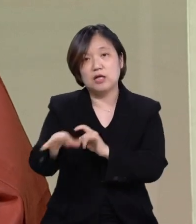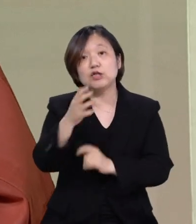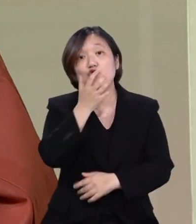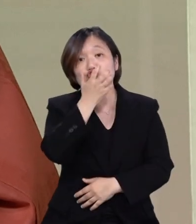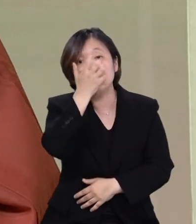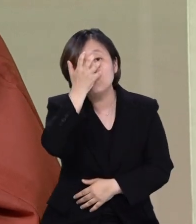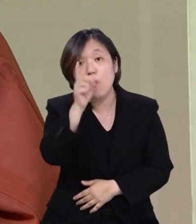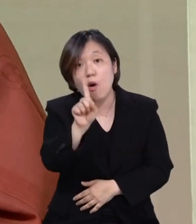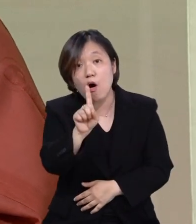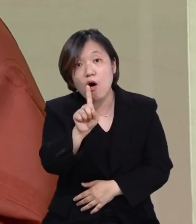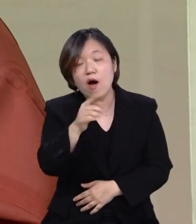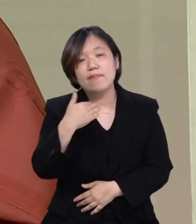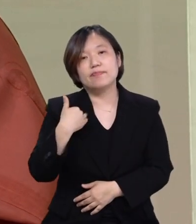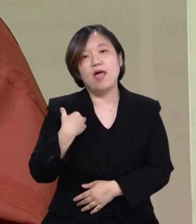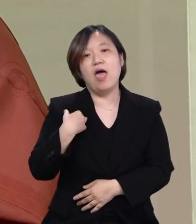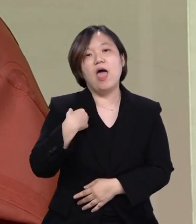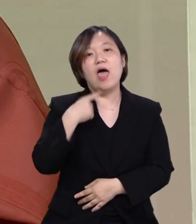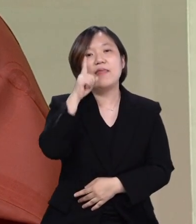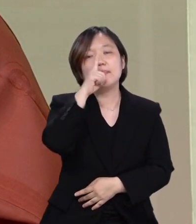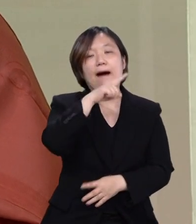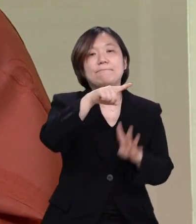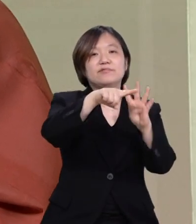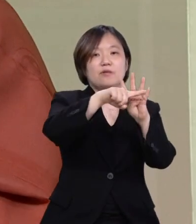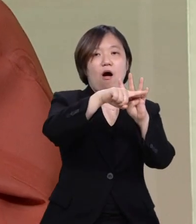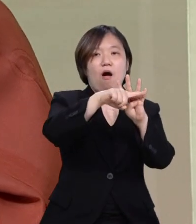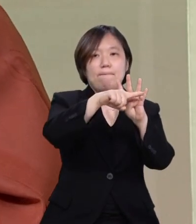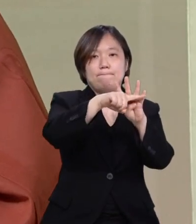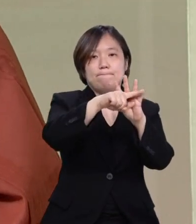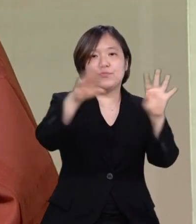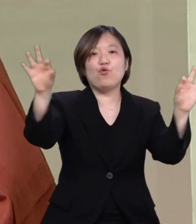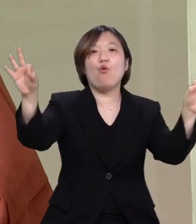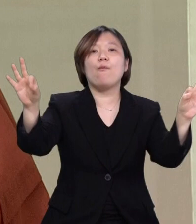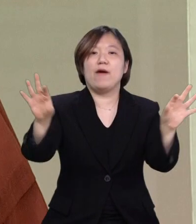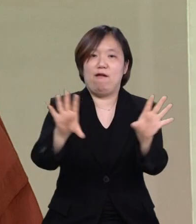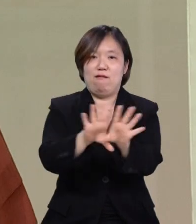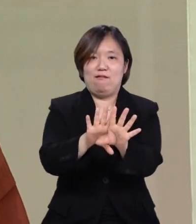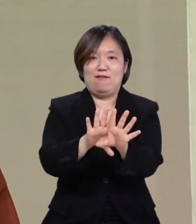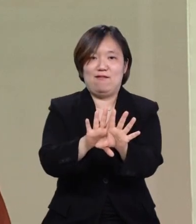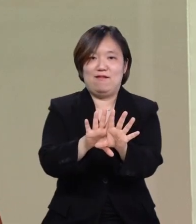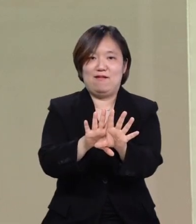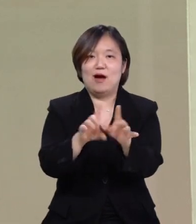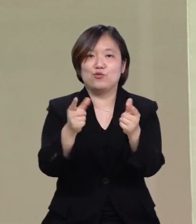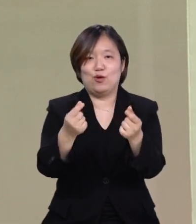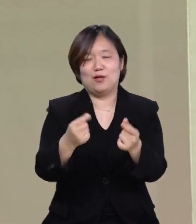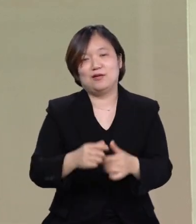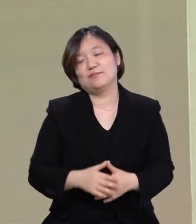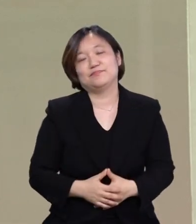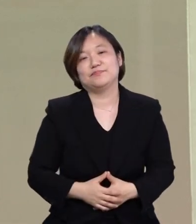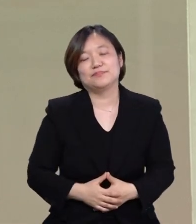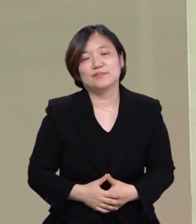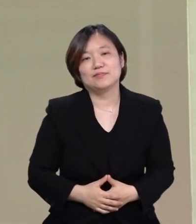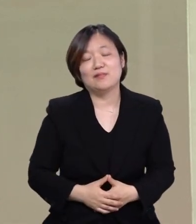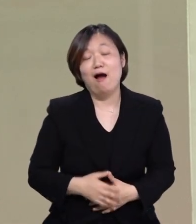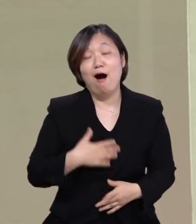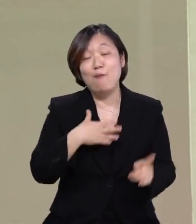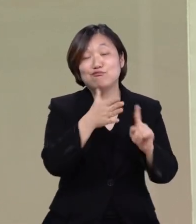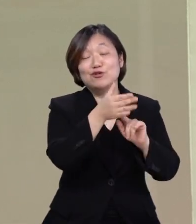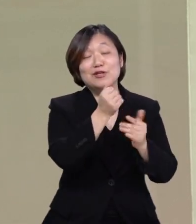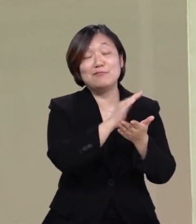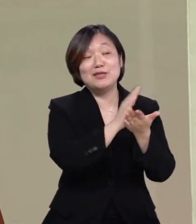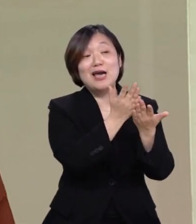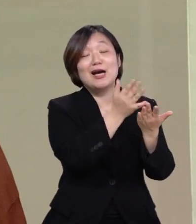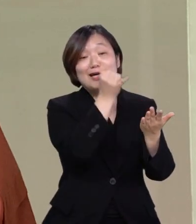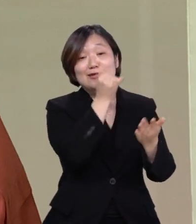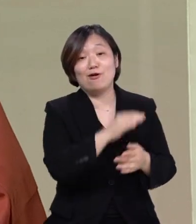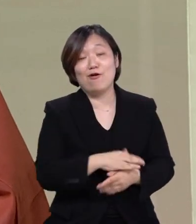빠져나가는 꿈은 업장 소멸의 상징이다 그게 이제 경전에 나온다 말씀드렸죠 저는 경전에 없는 얘기는 안